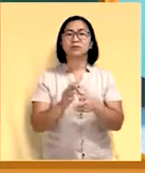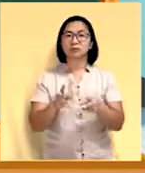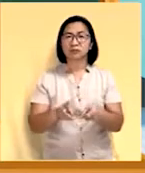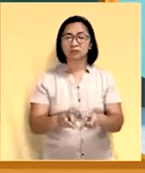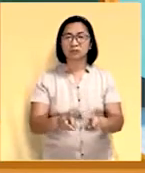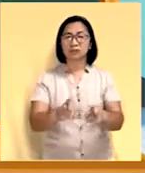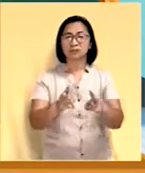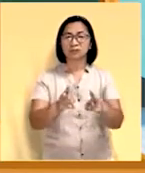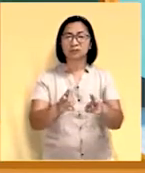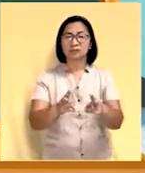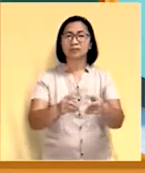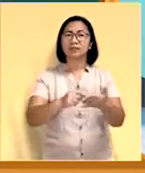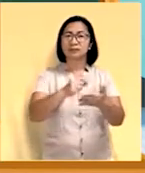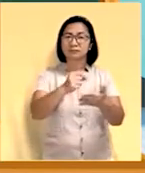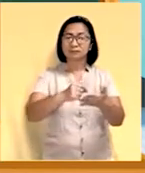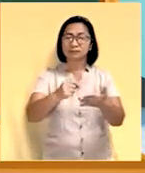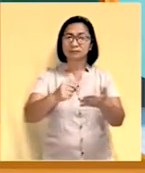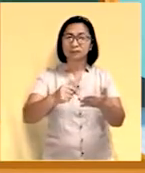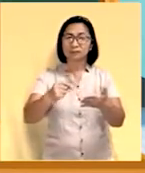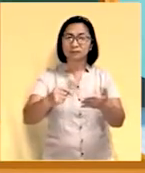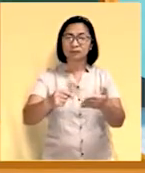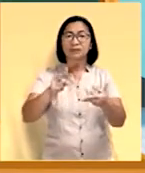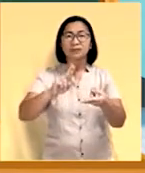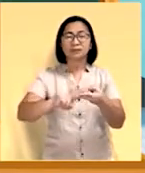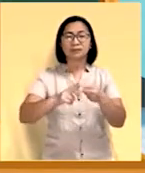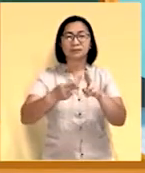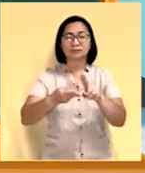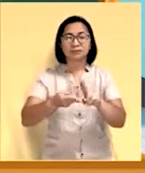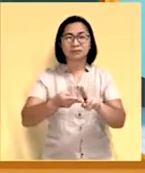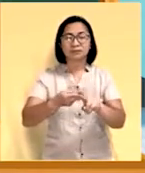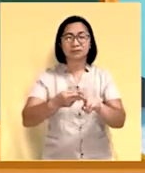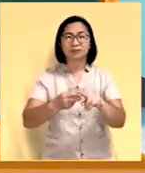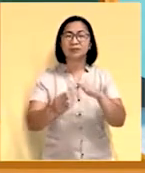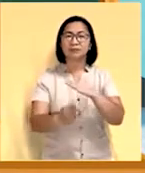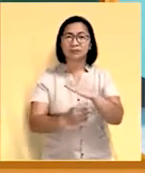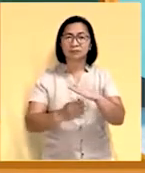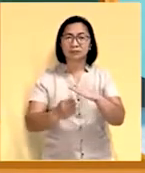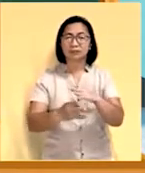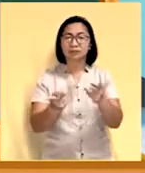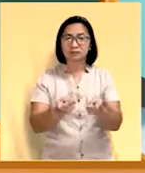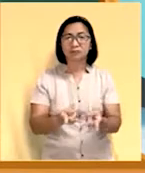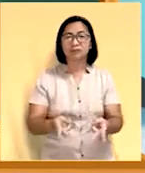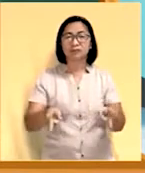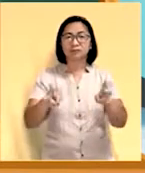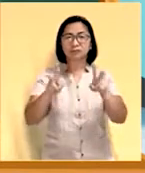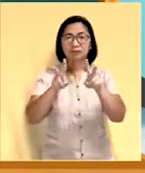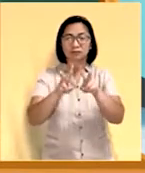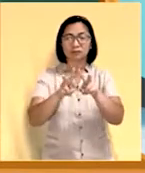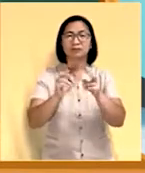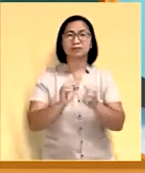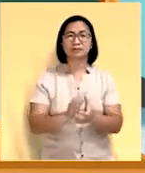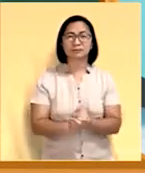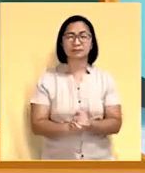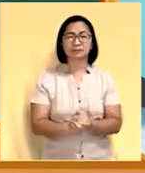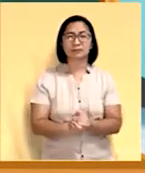Sa paraang ito, isinusulat natin ang mga numbers batay sa kanilang values.